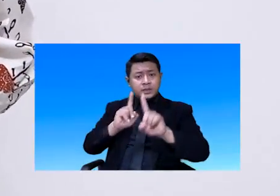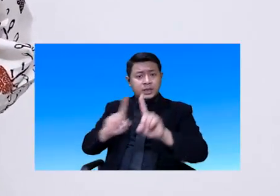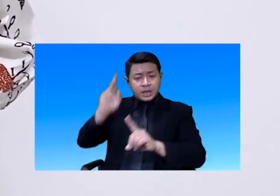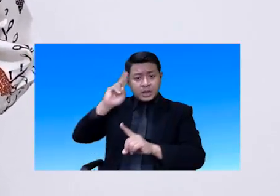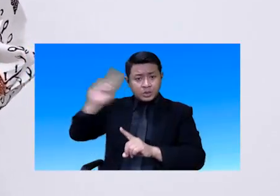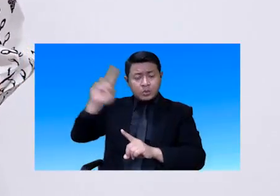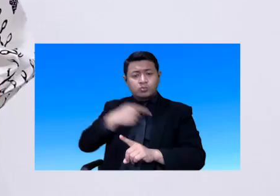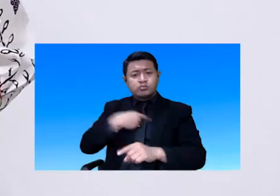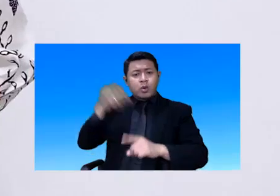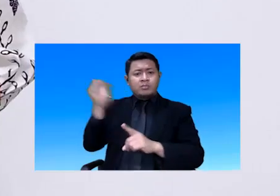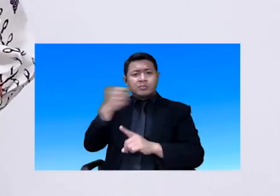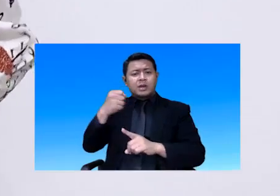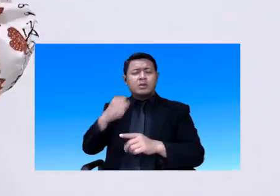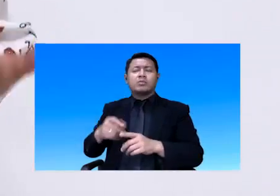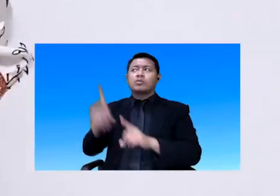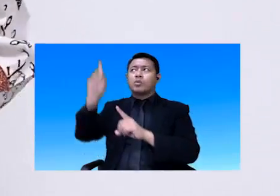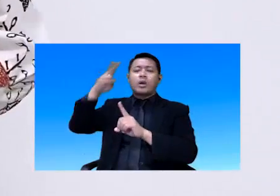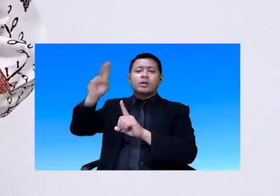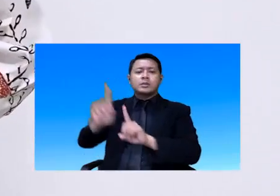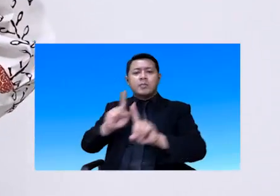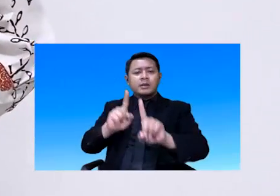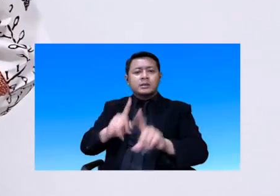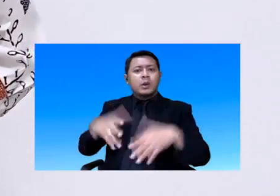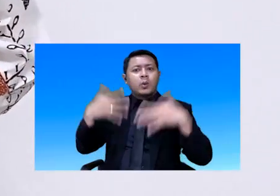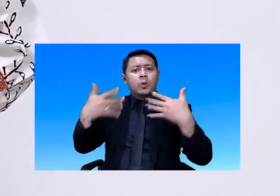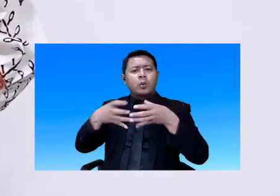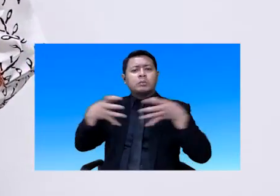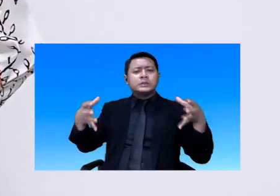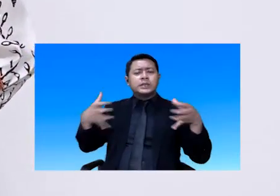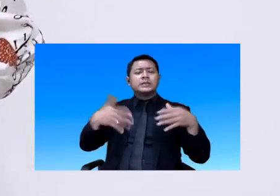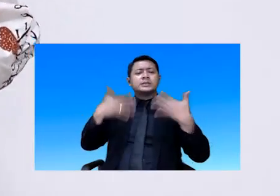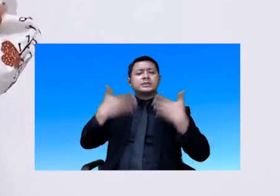saya bertanding luar biasa sekali. Sehingga setiap